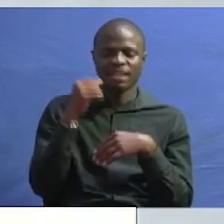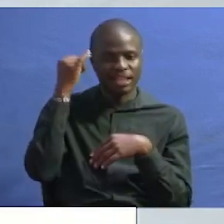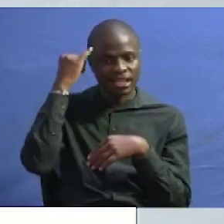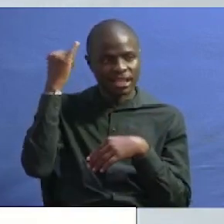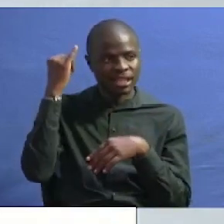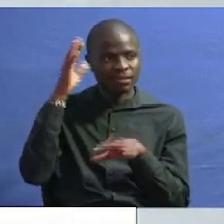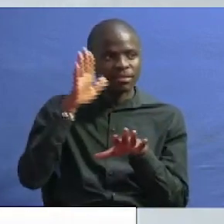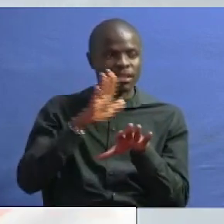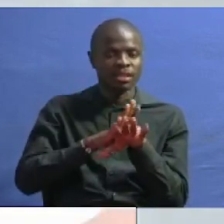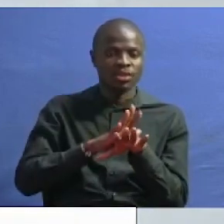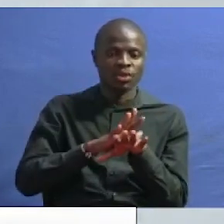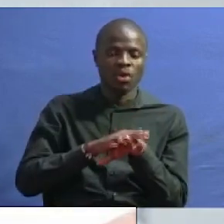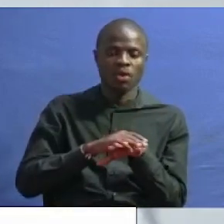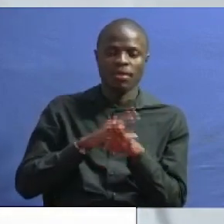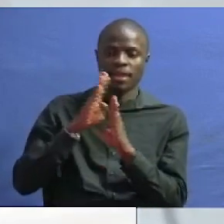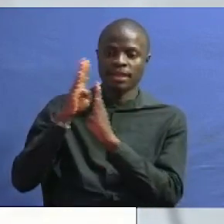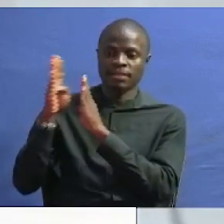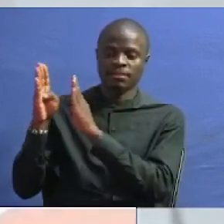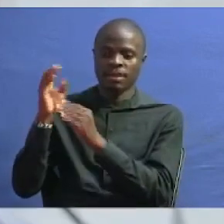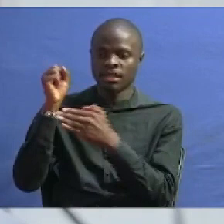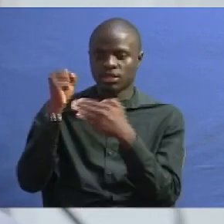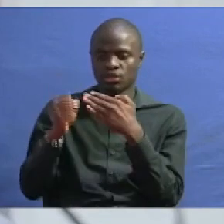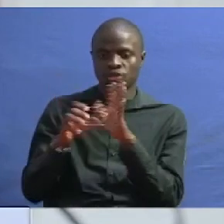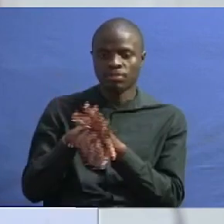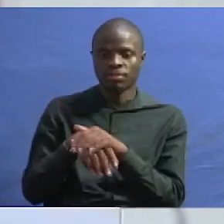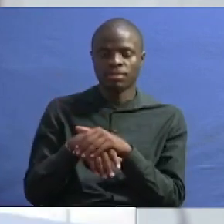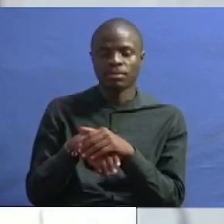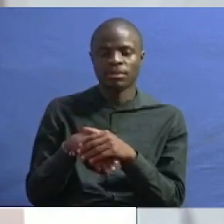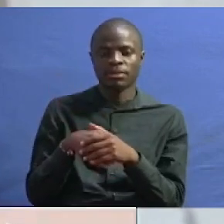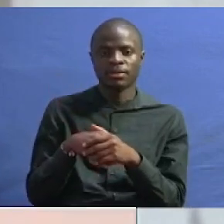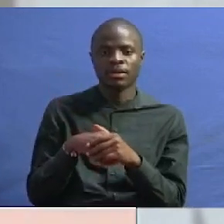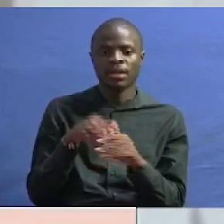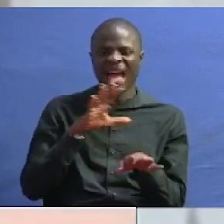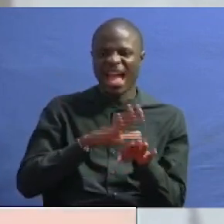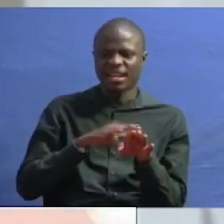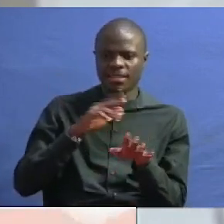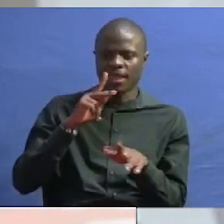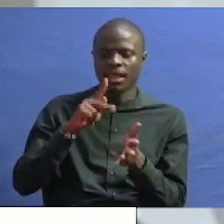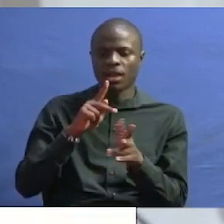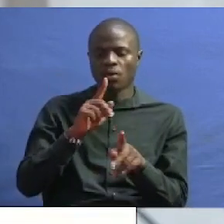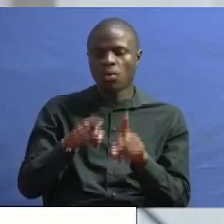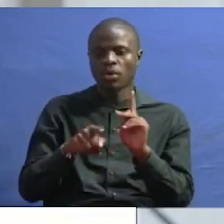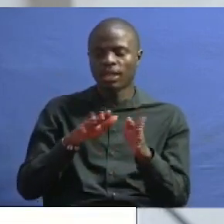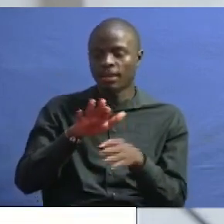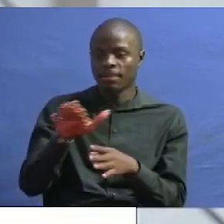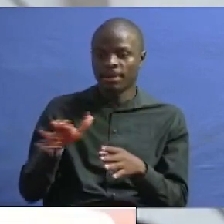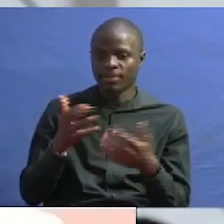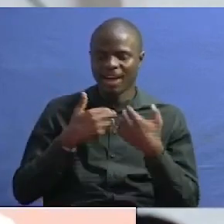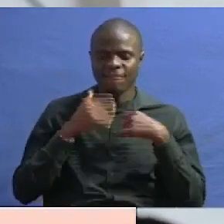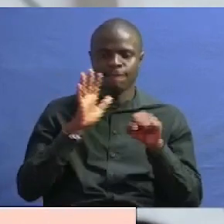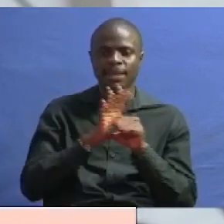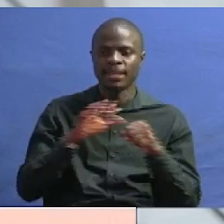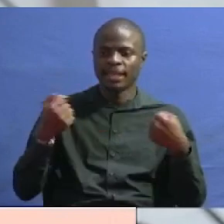imeguzia designated bus stops na pedestrian walkways. Tunakuwa na many accidents za